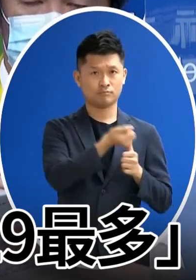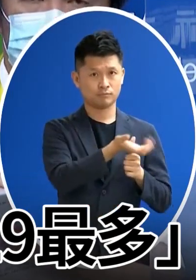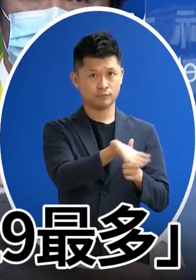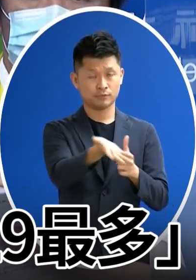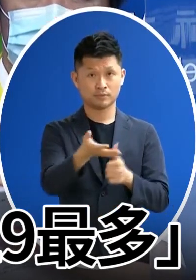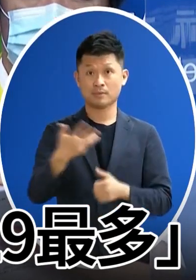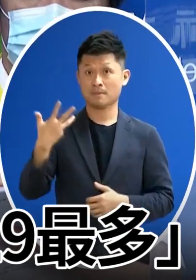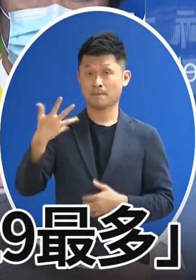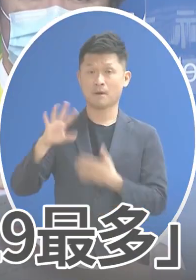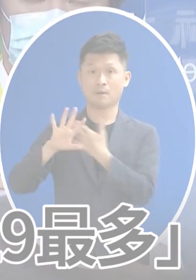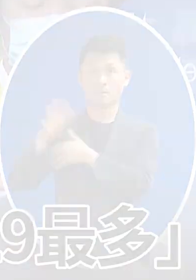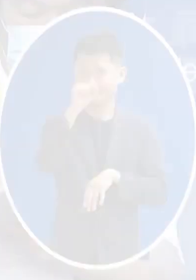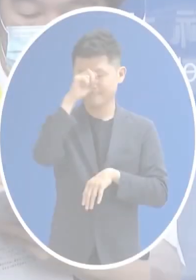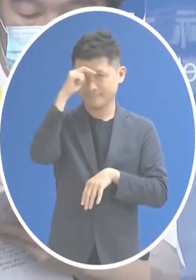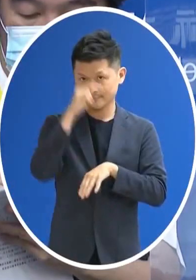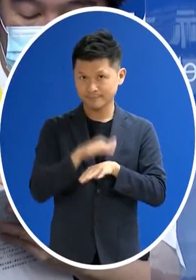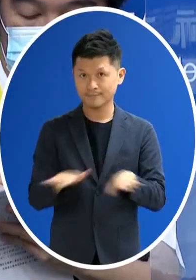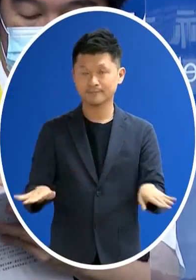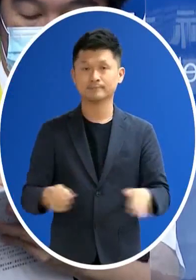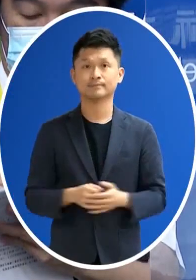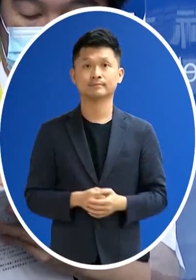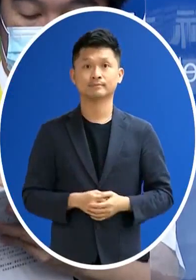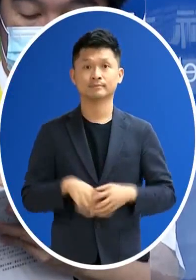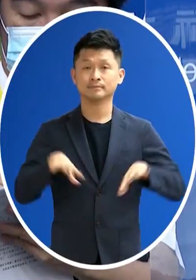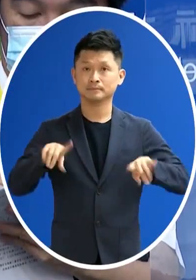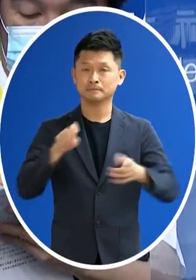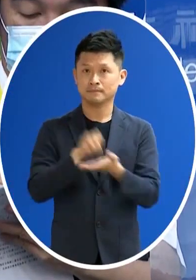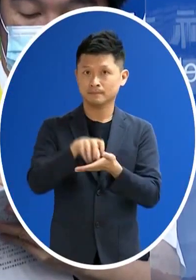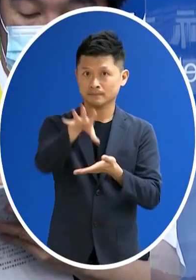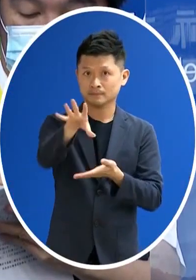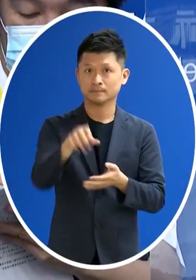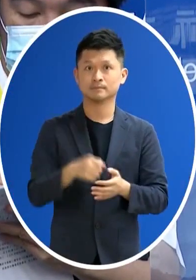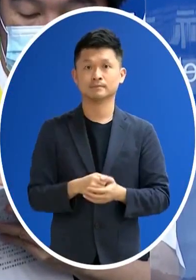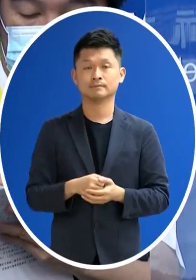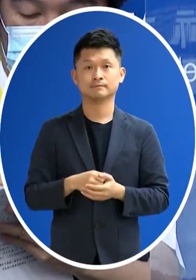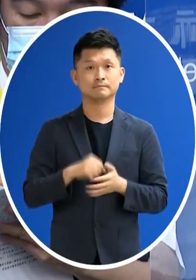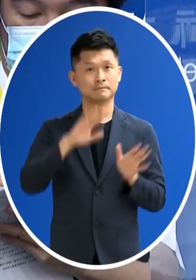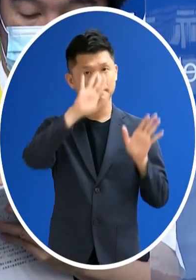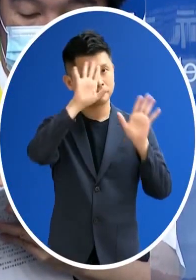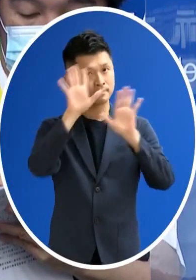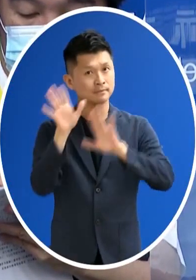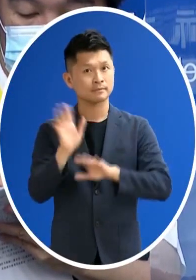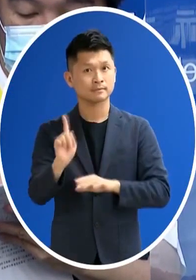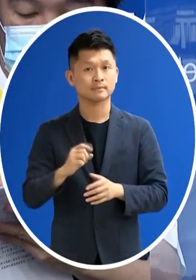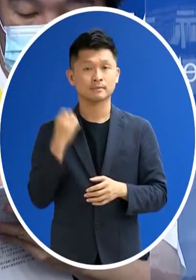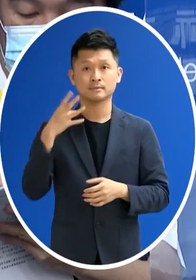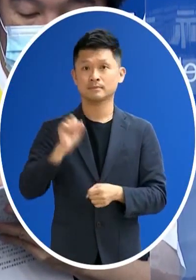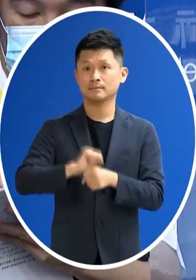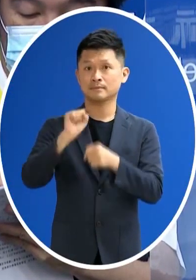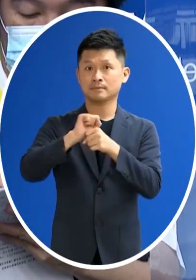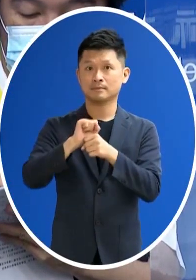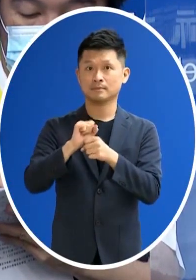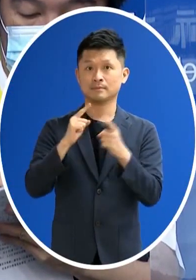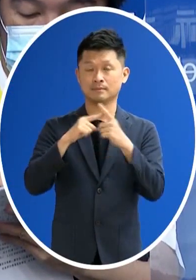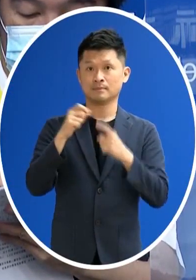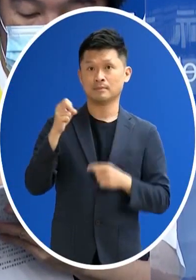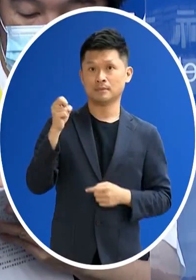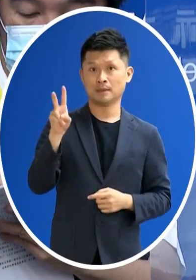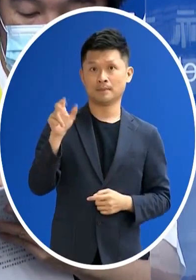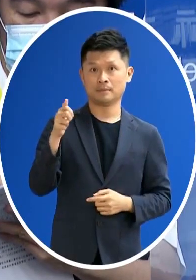8例境外移入。那首先跟大家报告哈这样的疫情哈，那我们新增了275